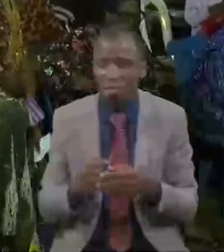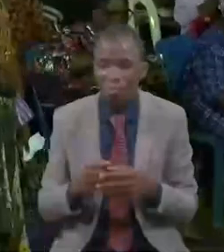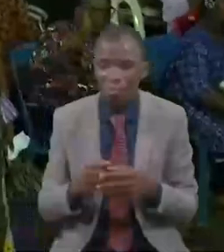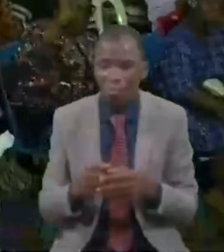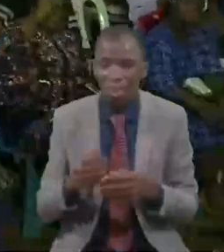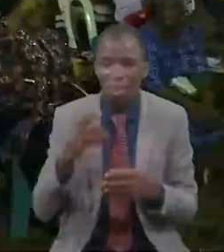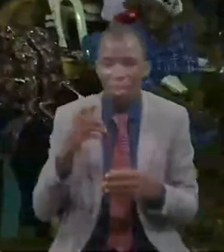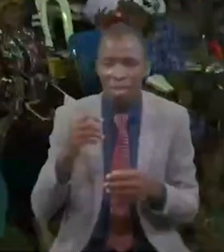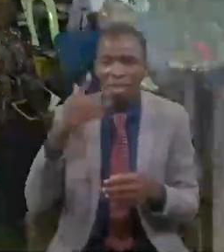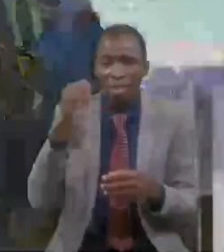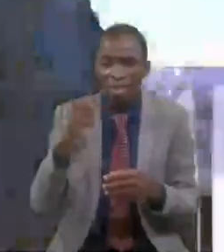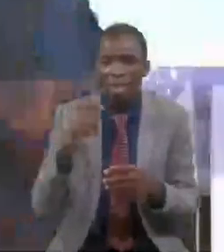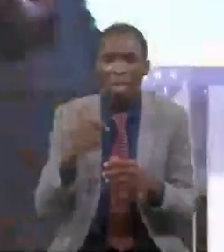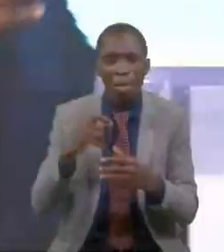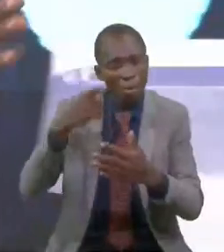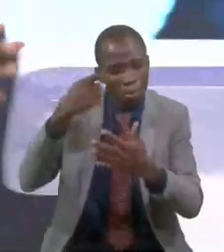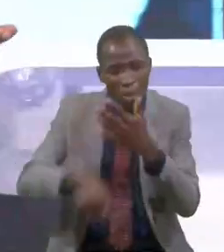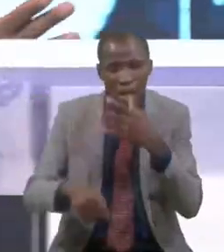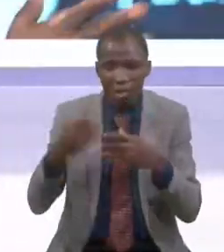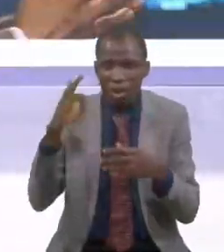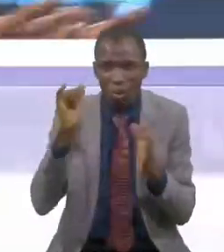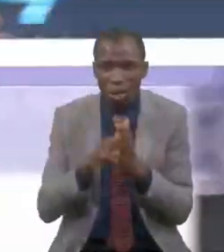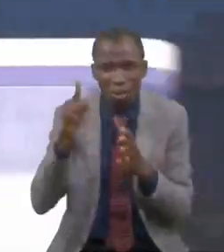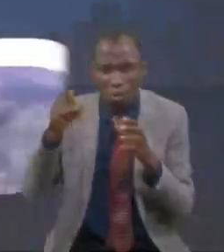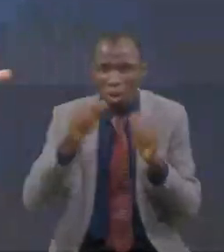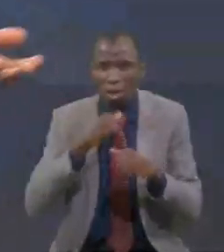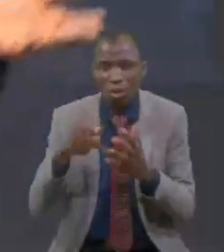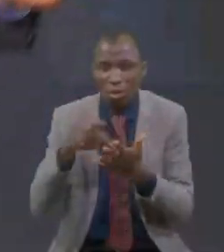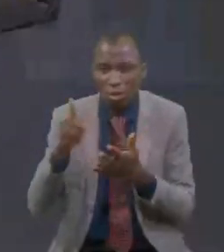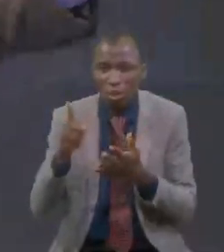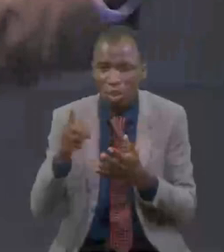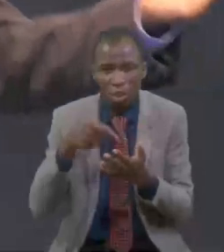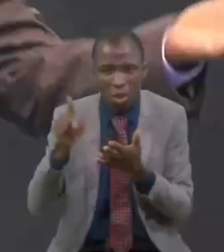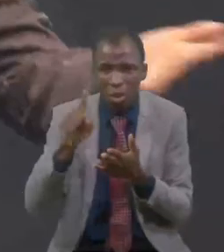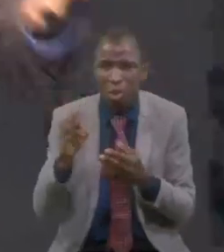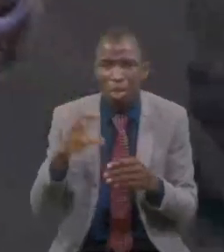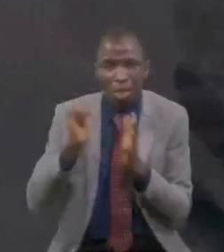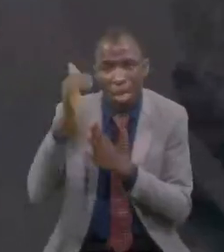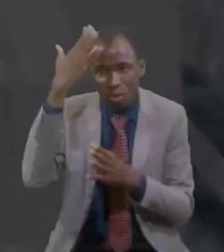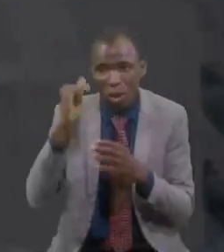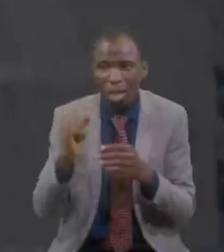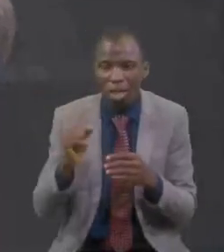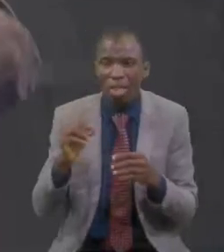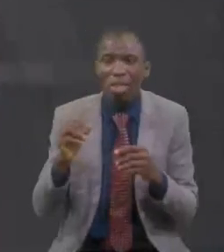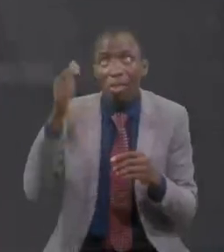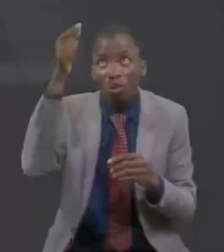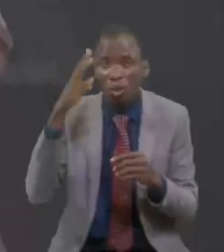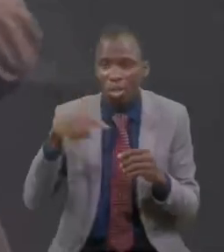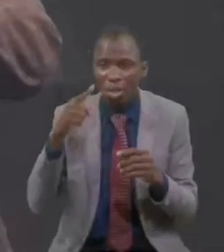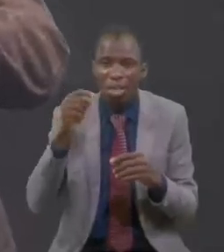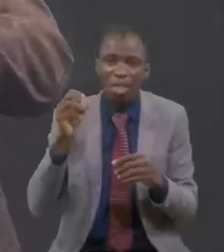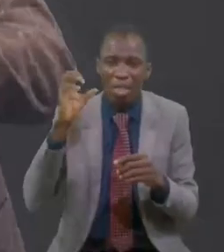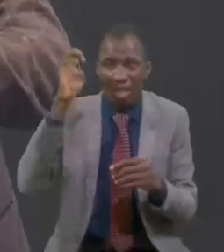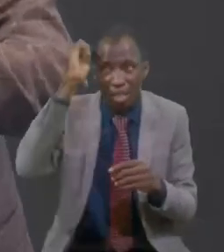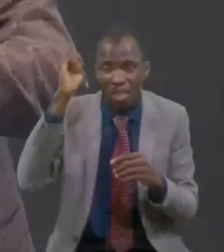là-bas le prix de cela vous ne pouvez pas payer pour cela c'est pourquoi Dieu a dit il ne peut pas payer pour cela elle ne peut pas payer pour